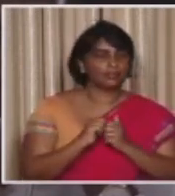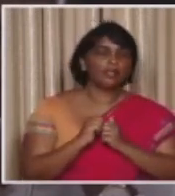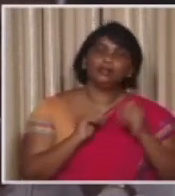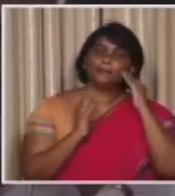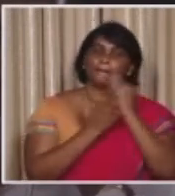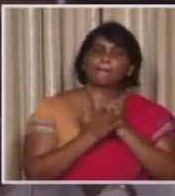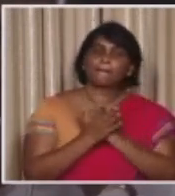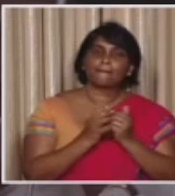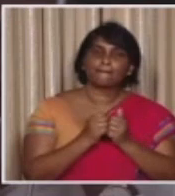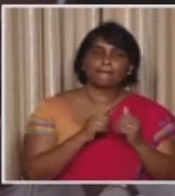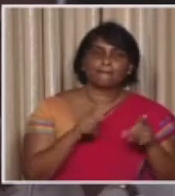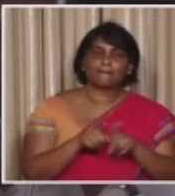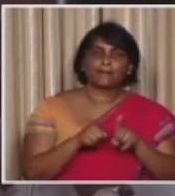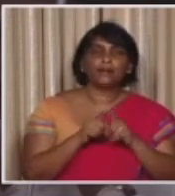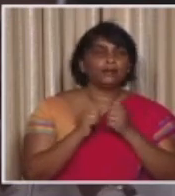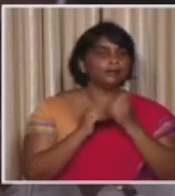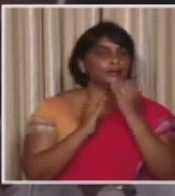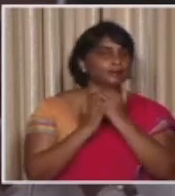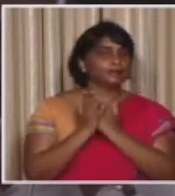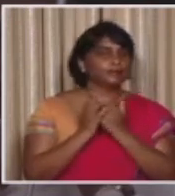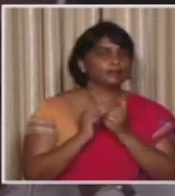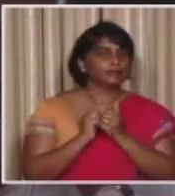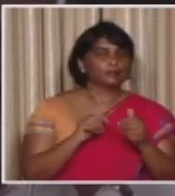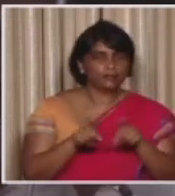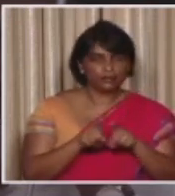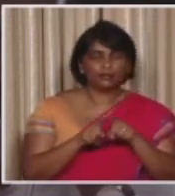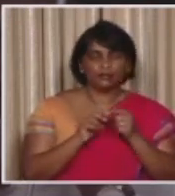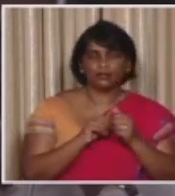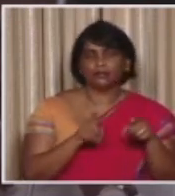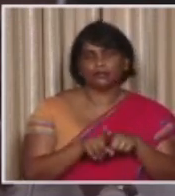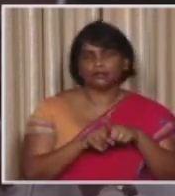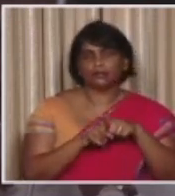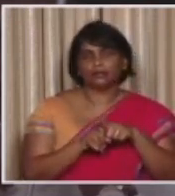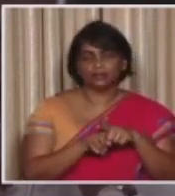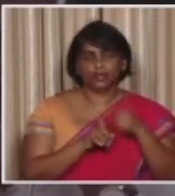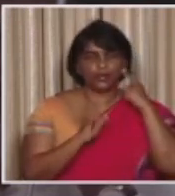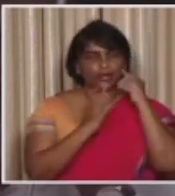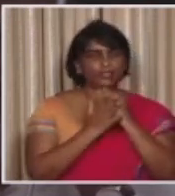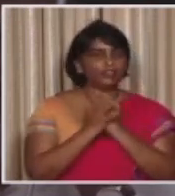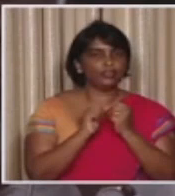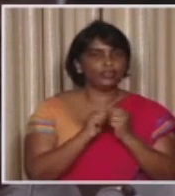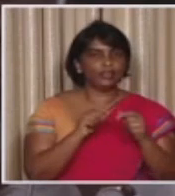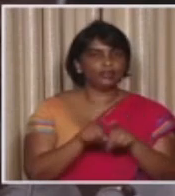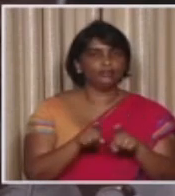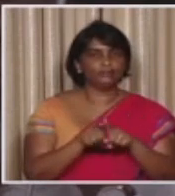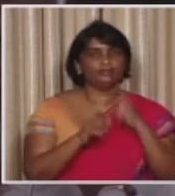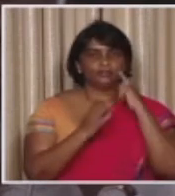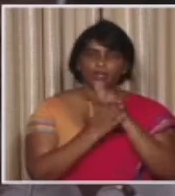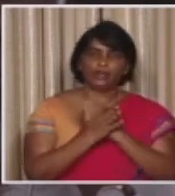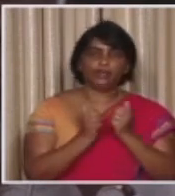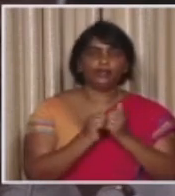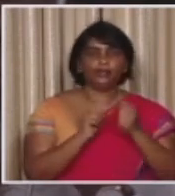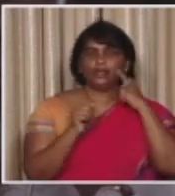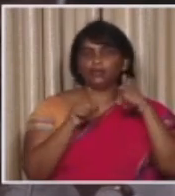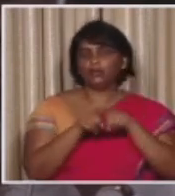සිදු වෙනවා අපි ඒක ලේකම්වරයාට නියෝගයක් දුන්නා හැබැයි එතනින් එහාට අපි ආයේ කැඳවණකම් නැහැ ඊළඟට අපි දැක්කා රාජ්‍ය වැවිලි කර්මාන්ත අමාත්‍යංශයේ